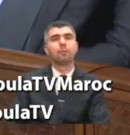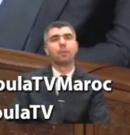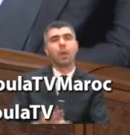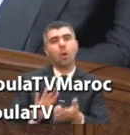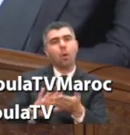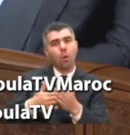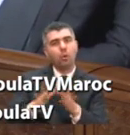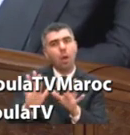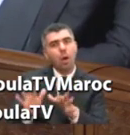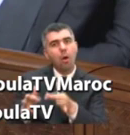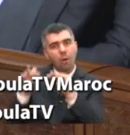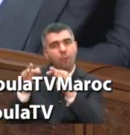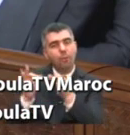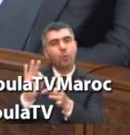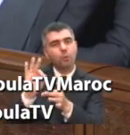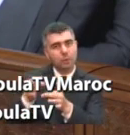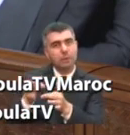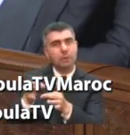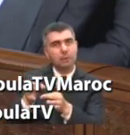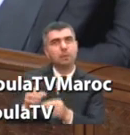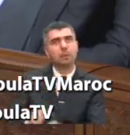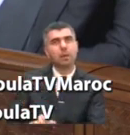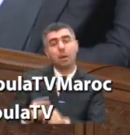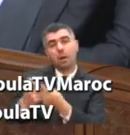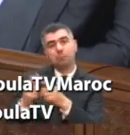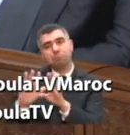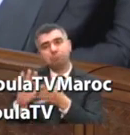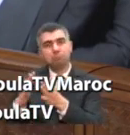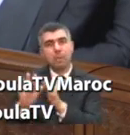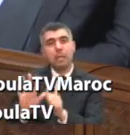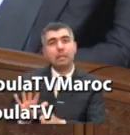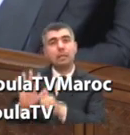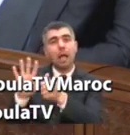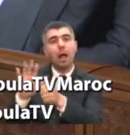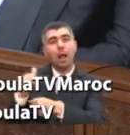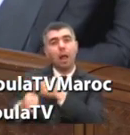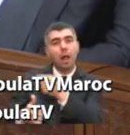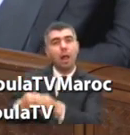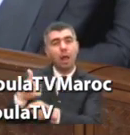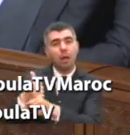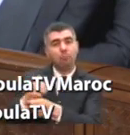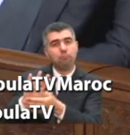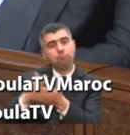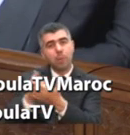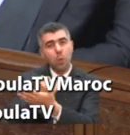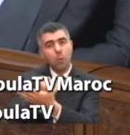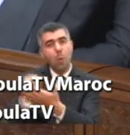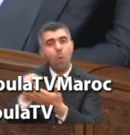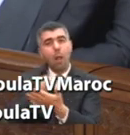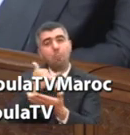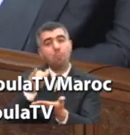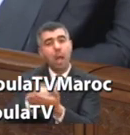النتيجة ديالو بحيث أنه منذ 6 سنوات تم القضاء على أكثر من